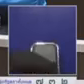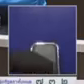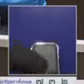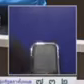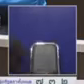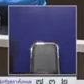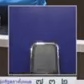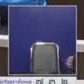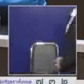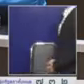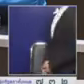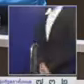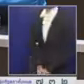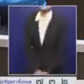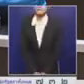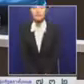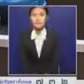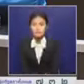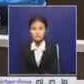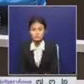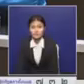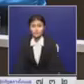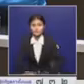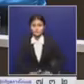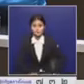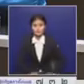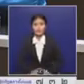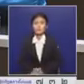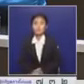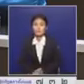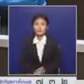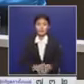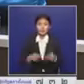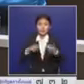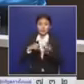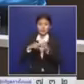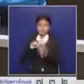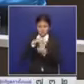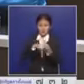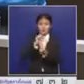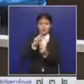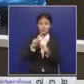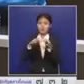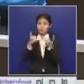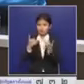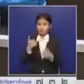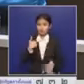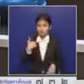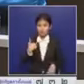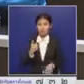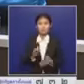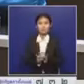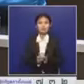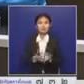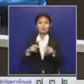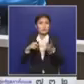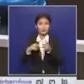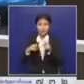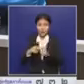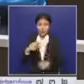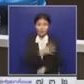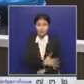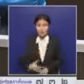ถามว่าตอนนี้อยู่ตรงไหนปัญหาเรื่องสุขภาพของคนไทยในวิกฤตโควิดอยู่